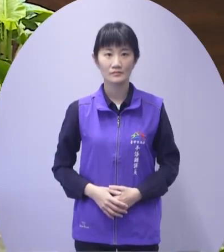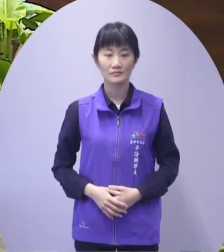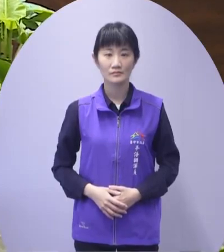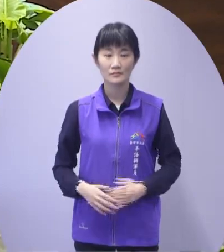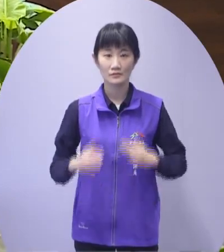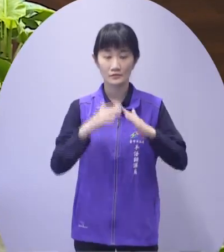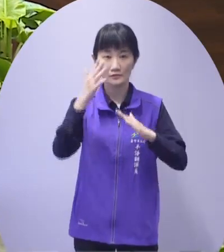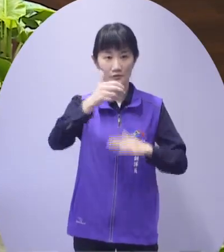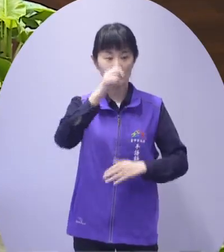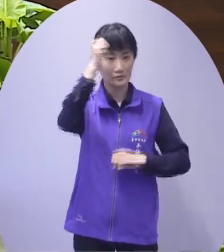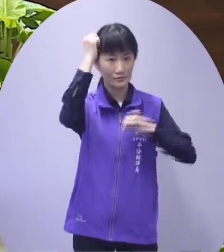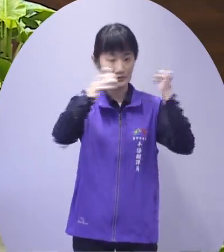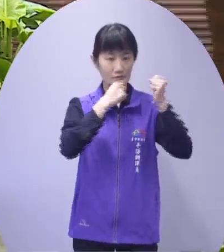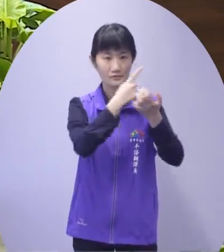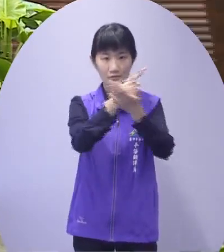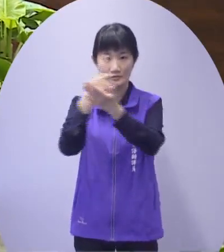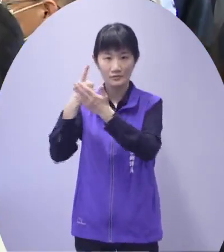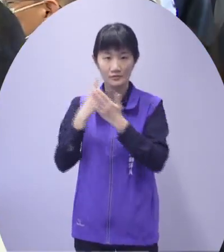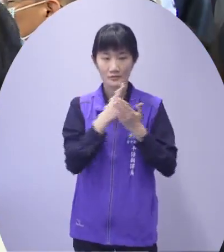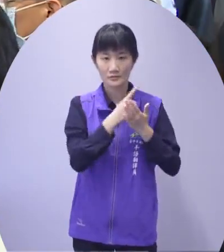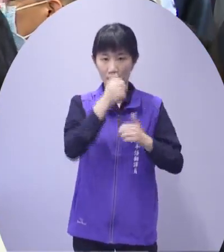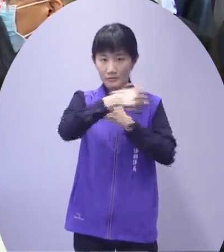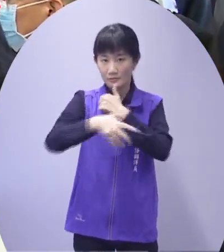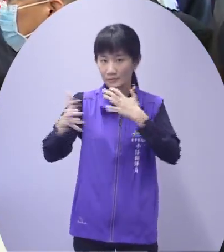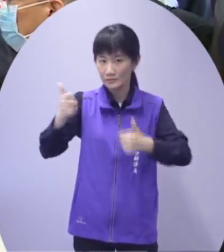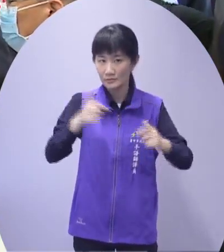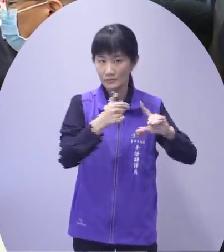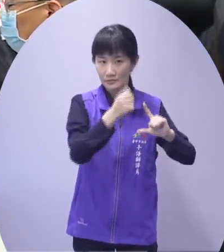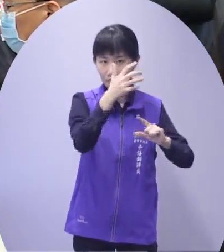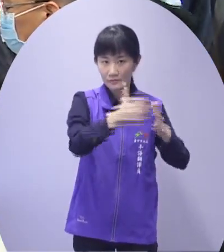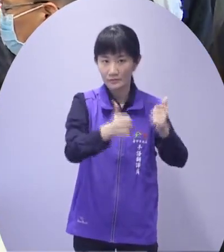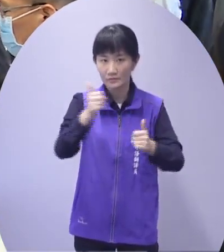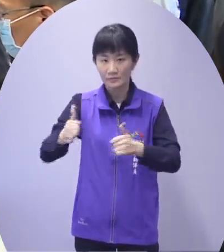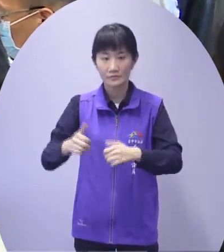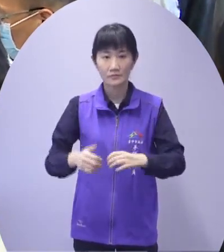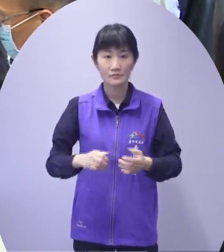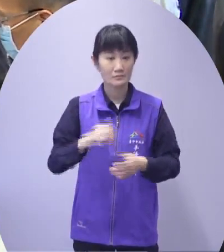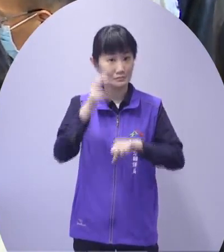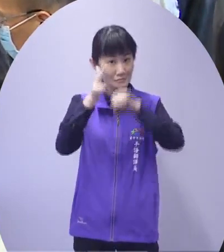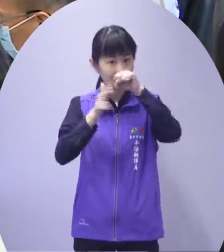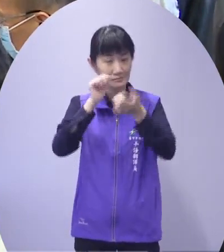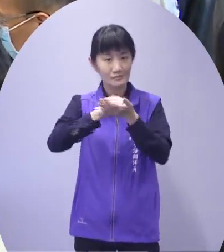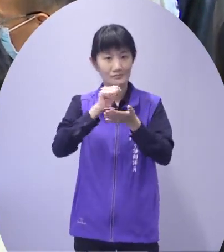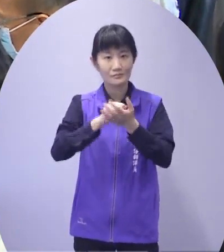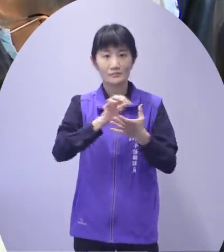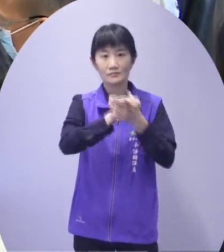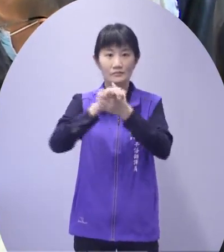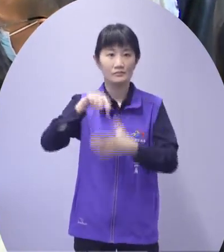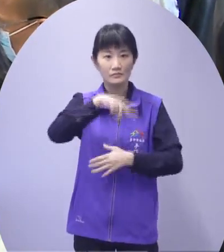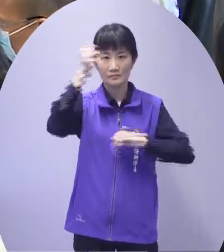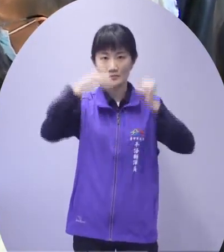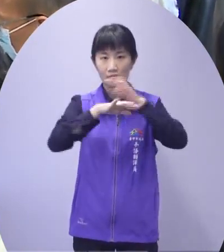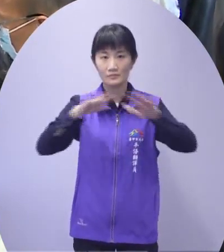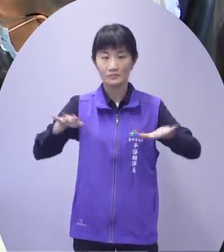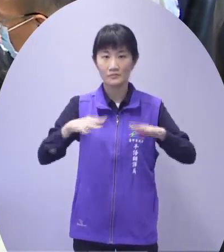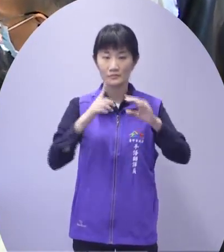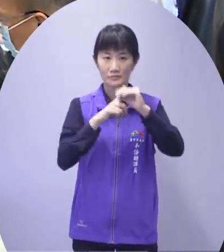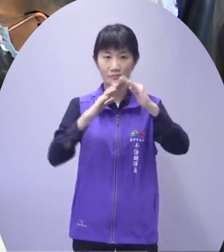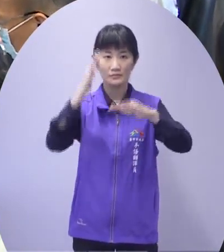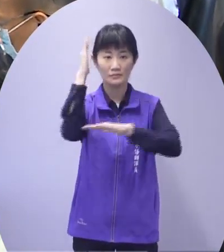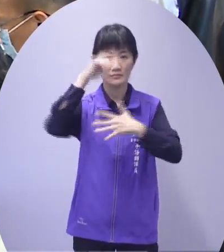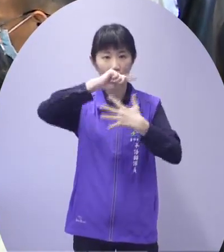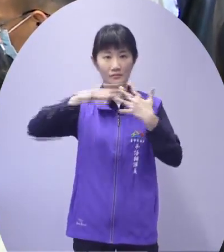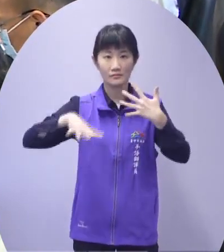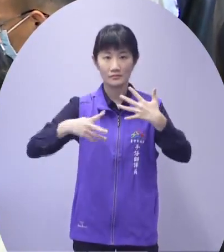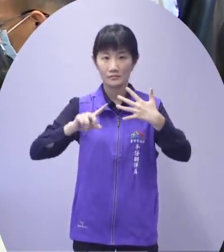市长早，与会的各机关首长、区长以及媒体朋友们，大家早。本府第463次